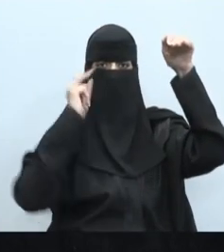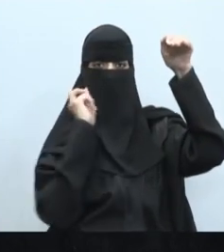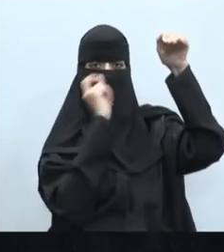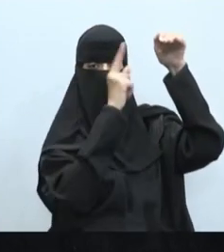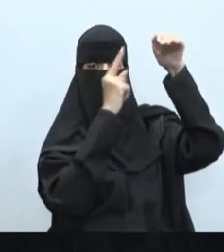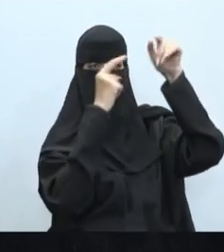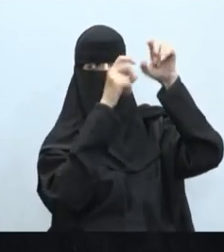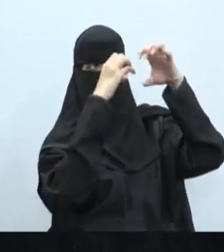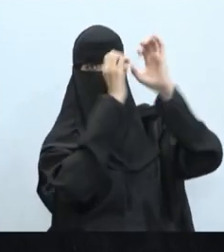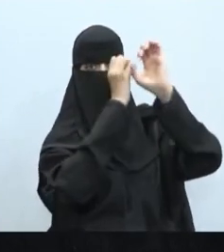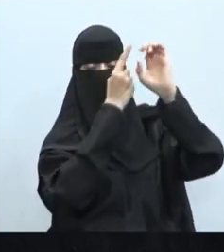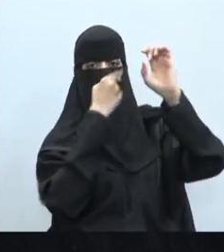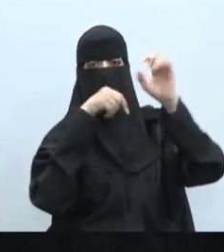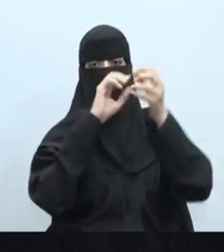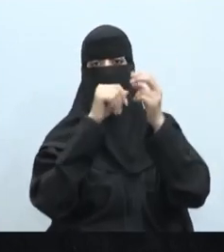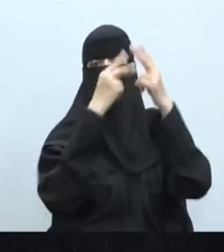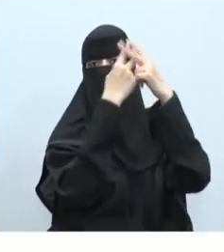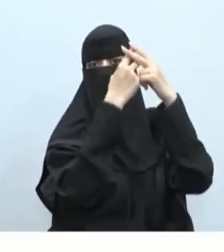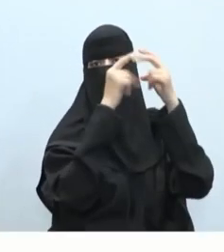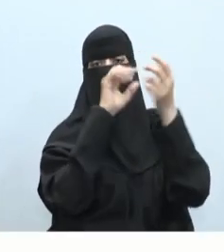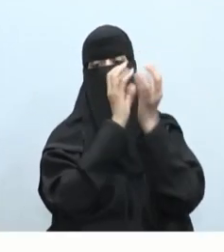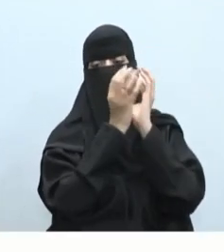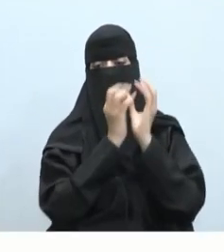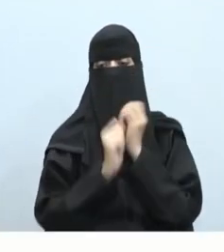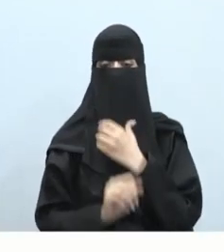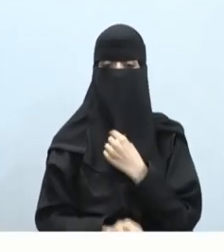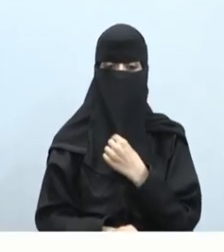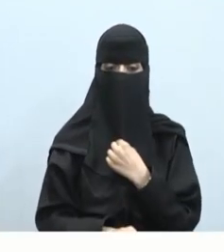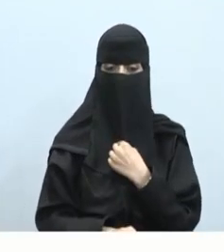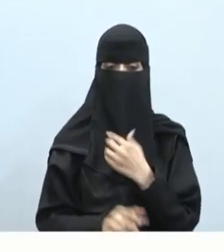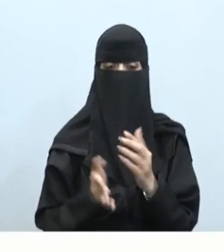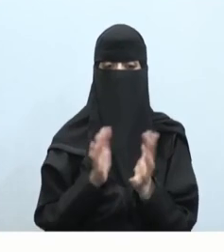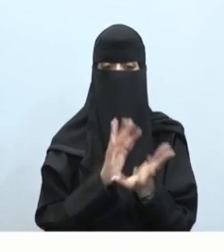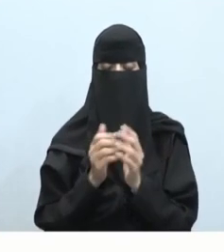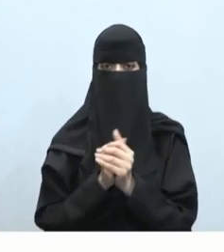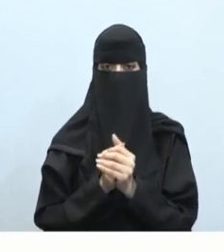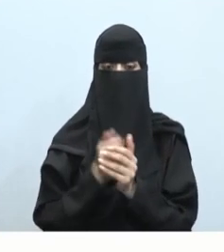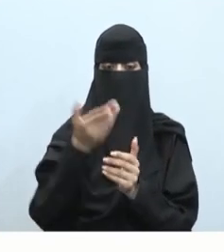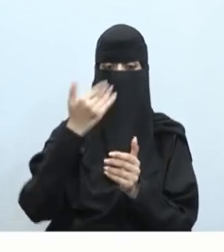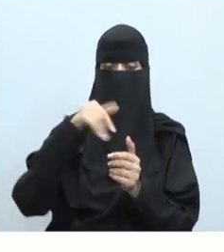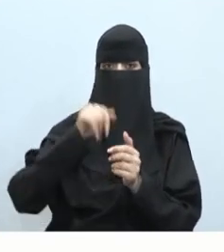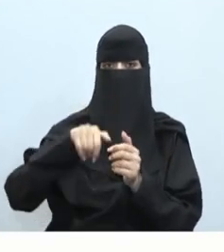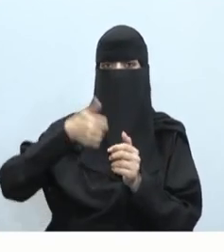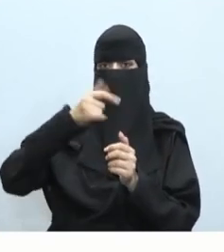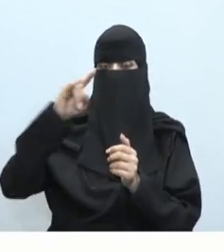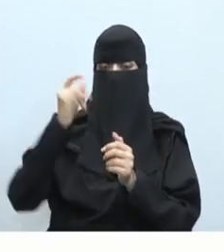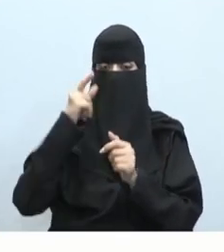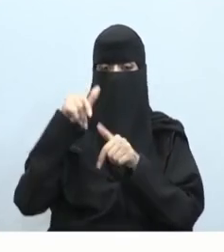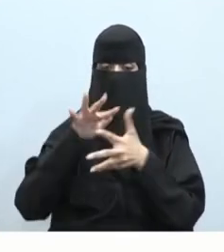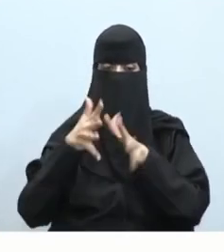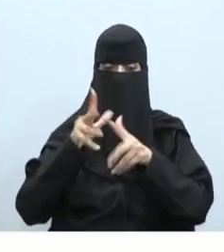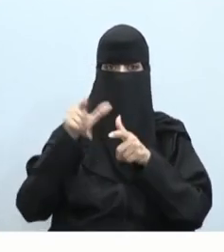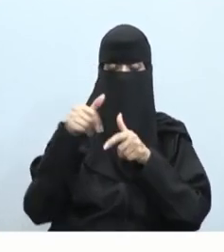نجوما او كواكب الاجرام شبه النجميه الكويزار هي